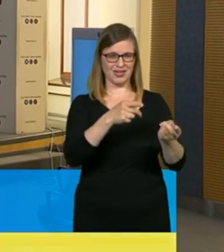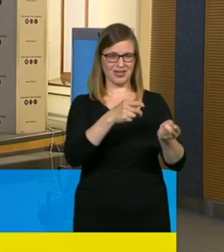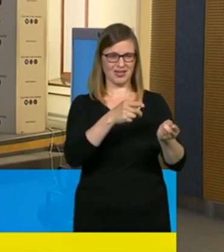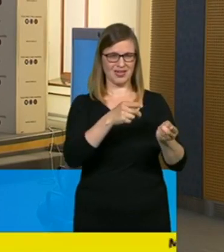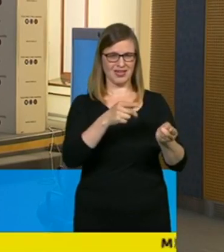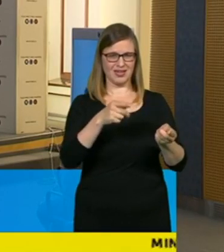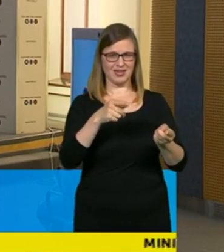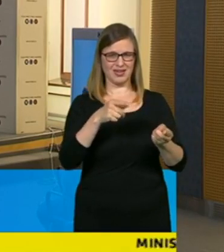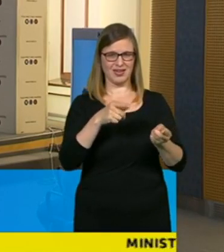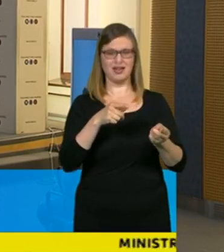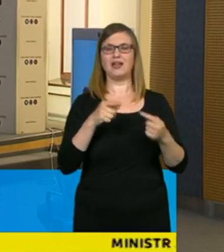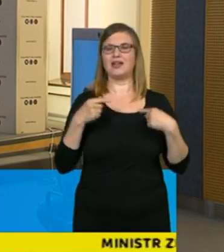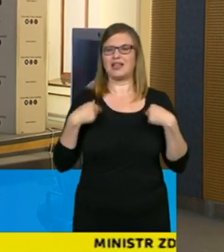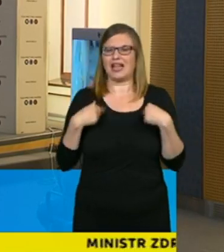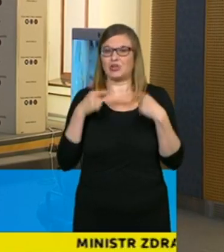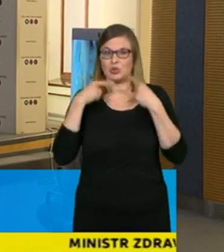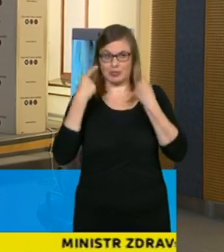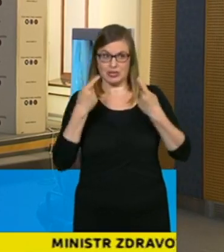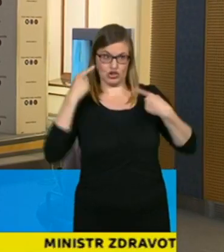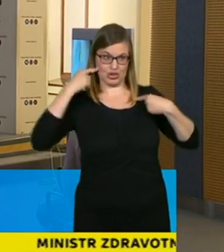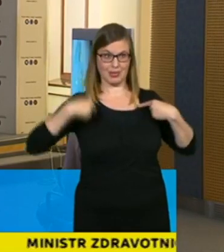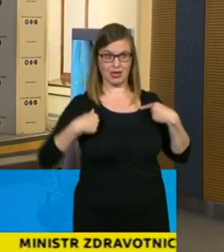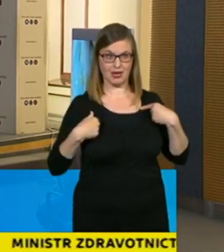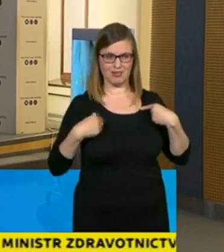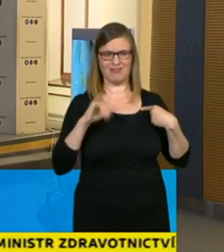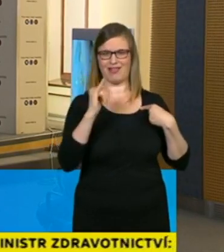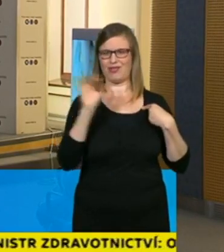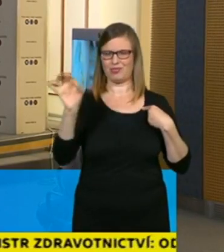Dobrý den, tak já to zkusím teda, já jsem slyšet. Ano.